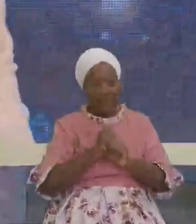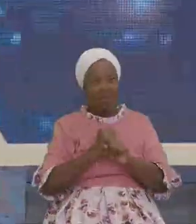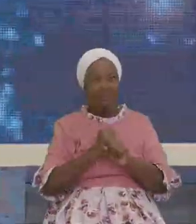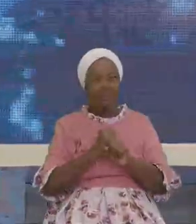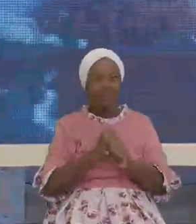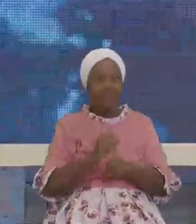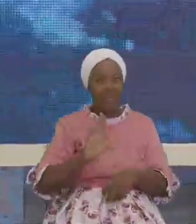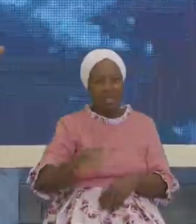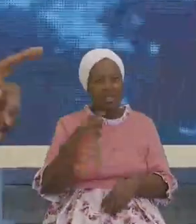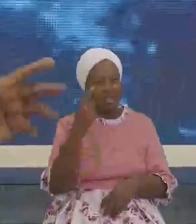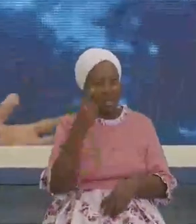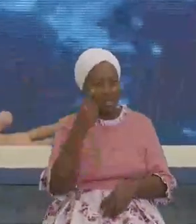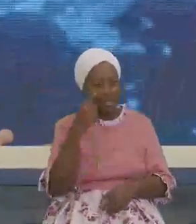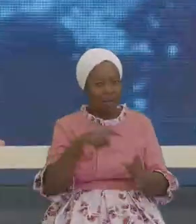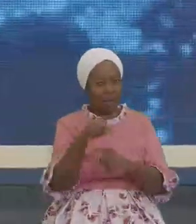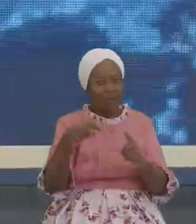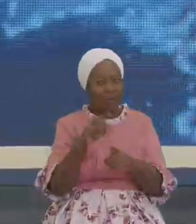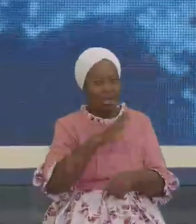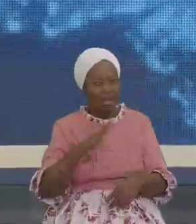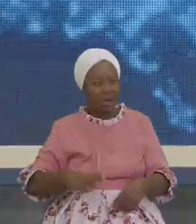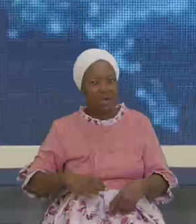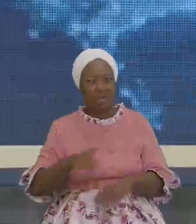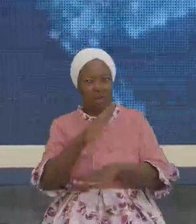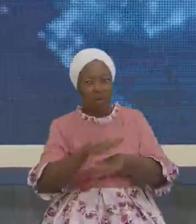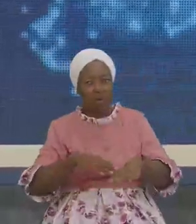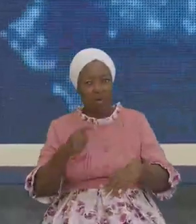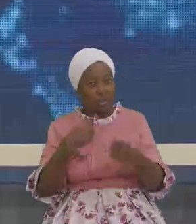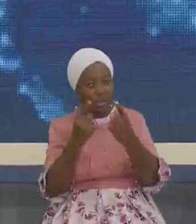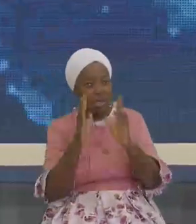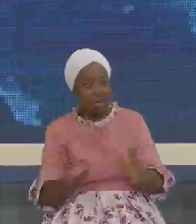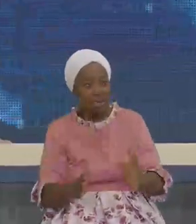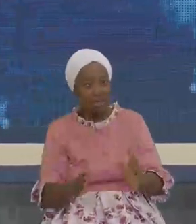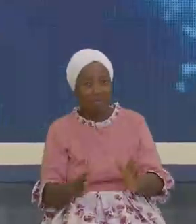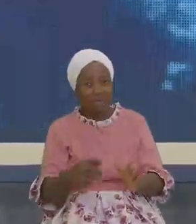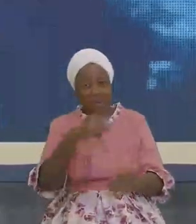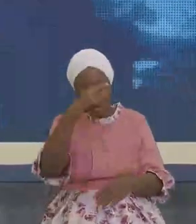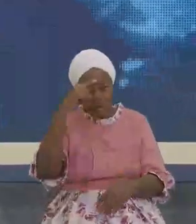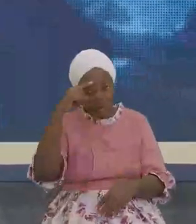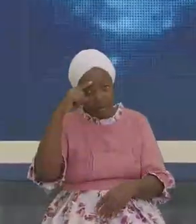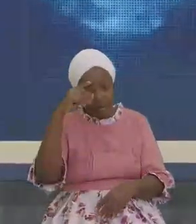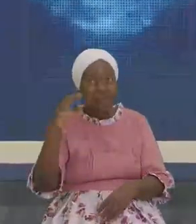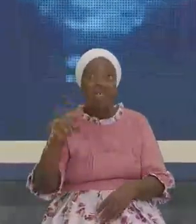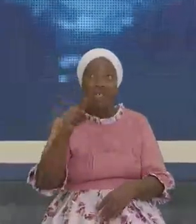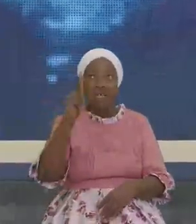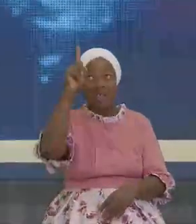il a reçu sa vue. Quand Christ a appelé le pécheur,